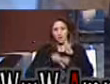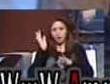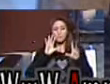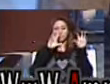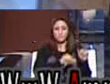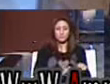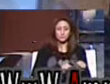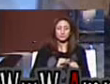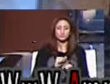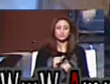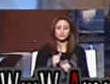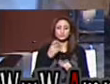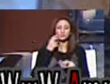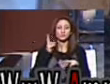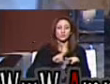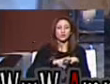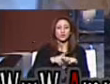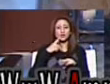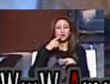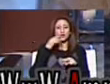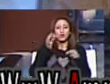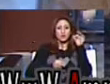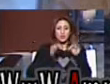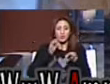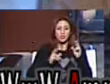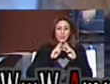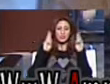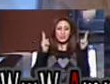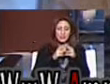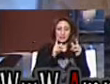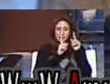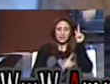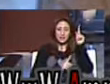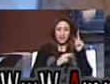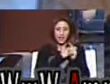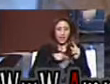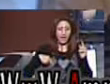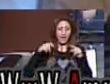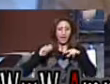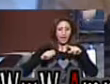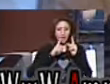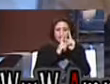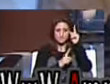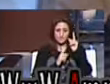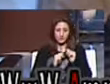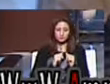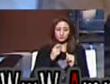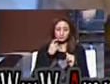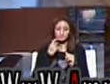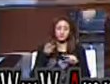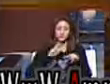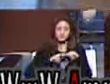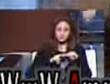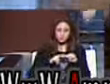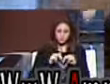السويس. النهاردة أعلن عدد من وكلاء النيابة تراجعهم عن الدعوة للإضراب عن العمل بكرة للمطالبة بإقالة النائب العام، وفي نفس